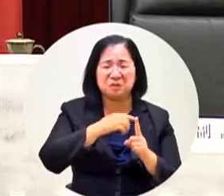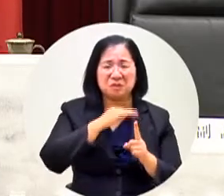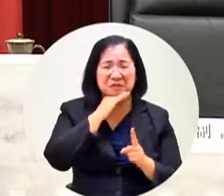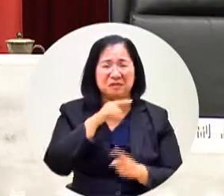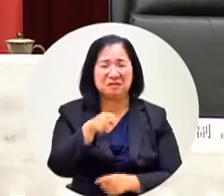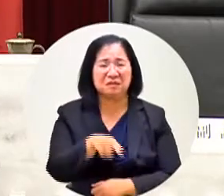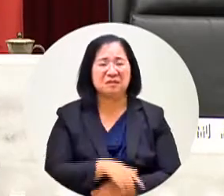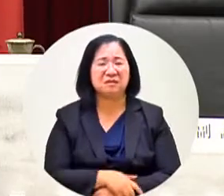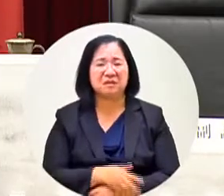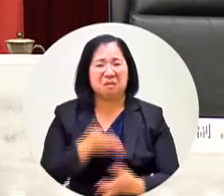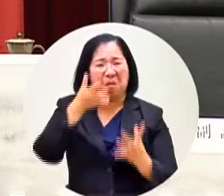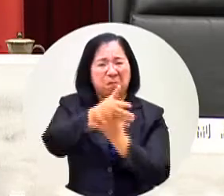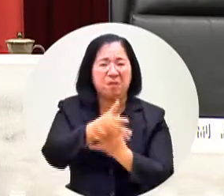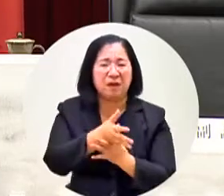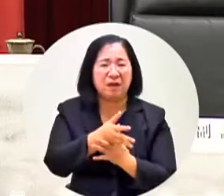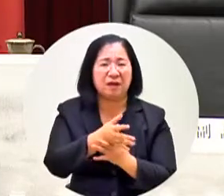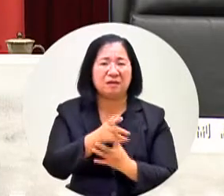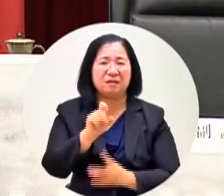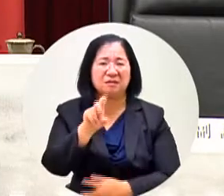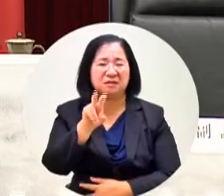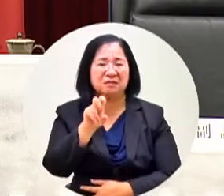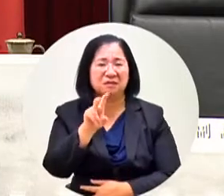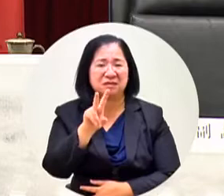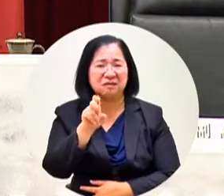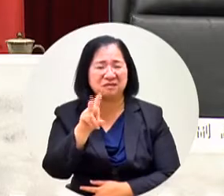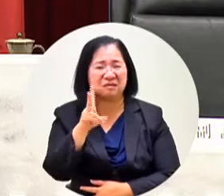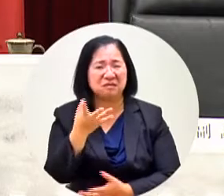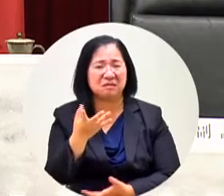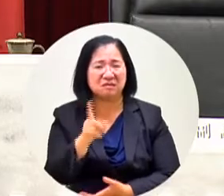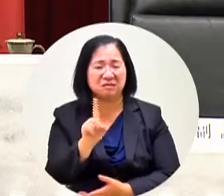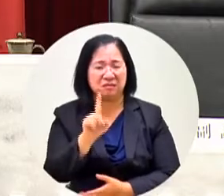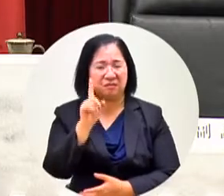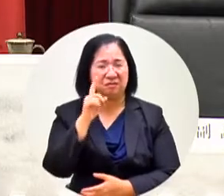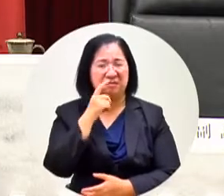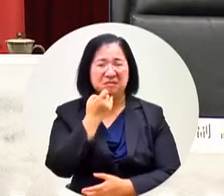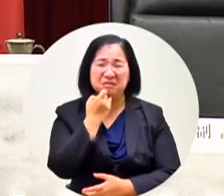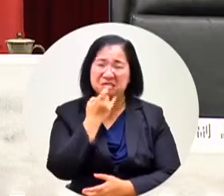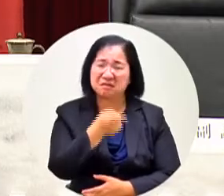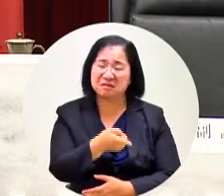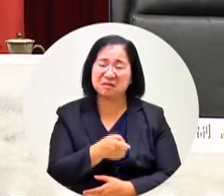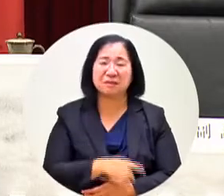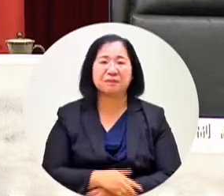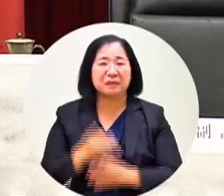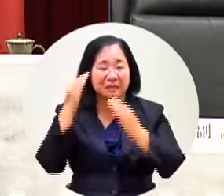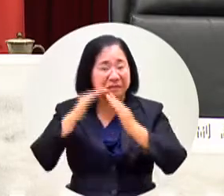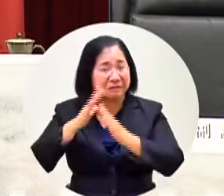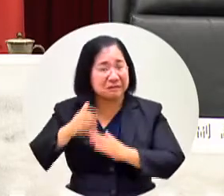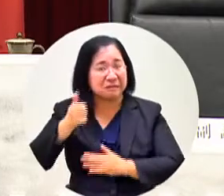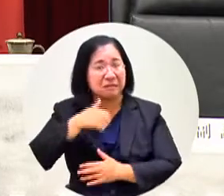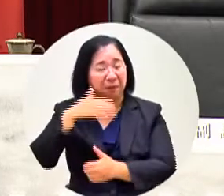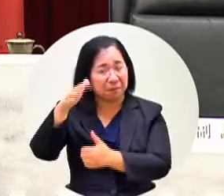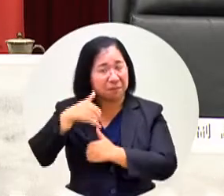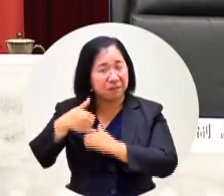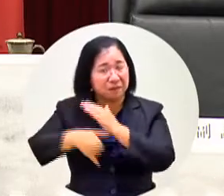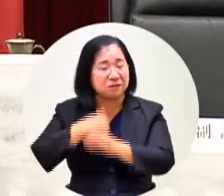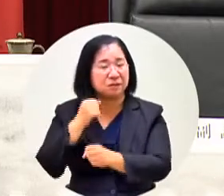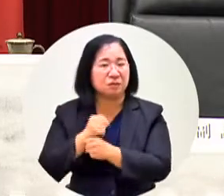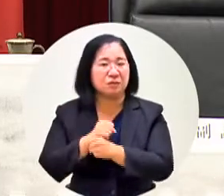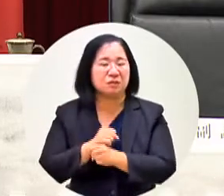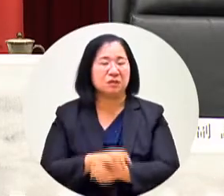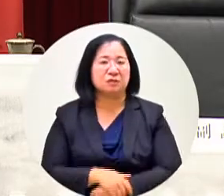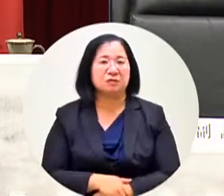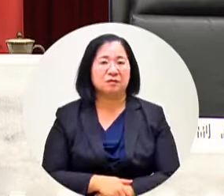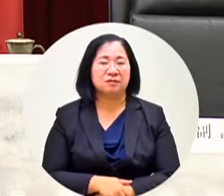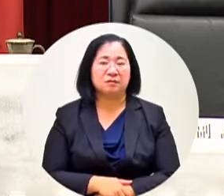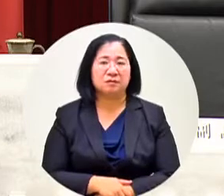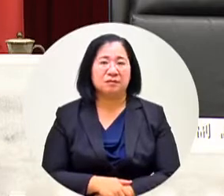为少年拼啊老，拼二十年、三十年，爬级顶到级顶，啊，怎啊空中人差了，变十顶、